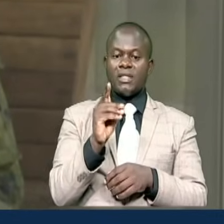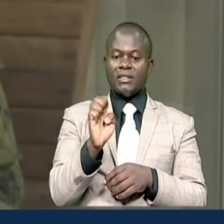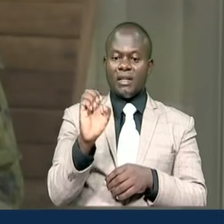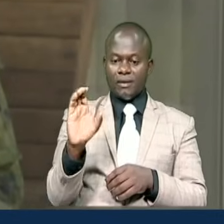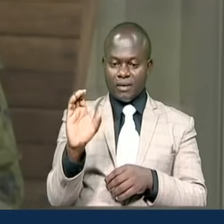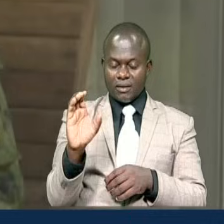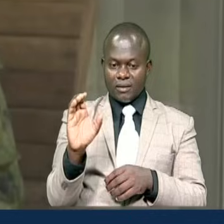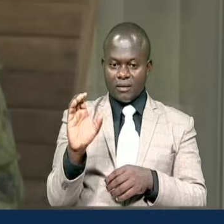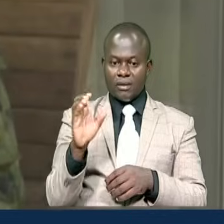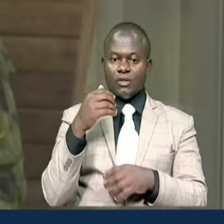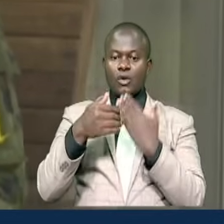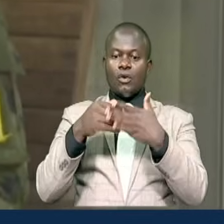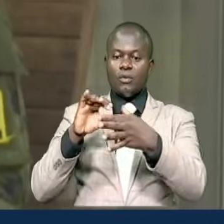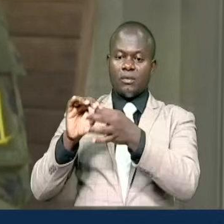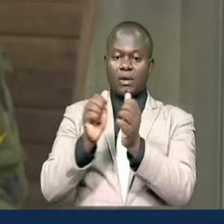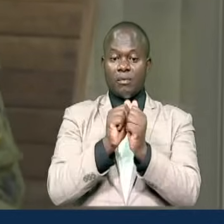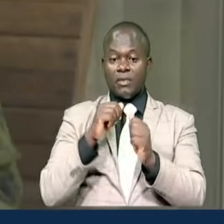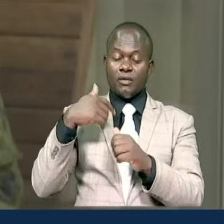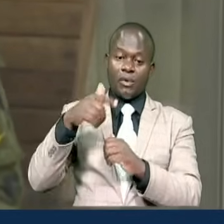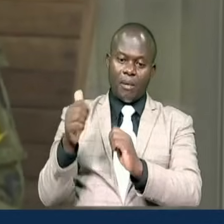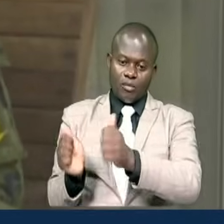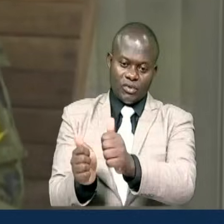So twafatanyije nabo turabakurikira.